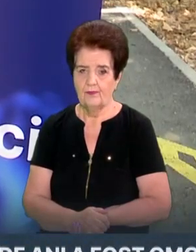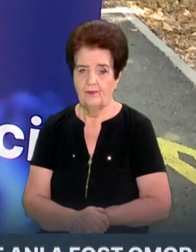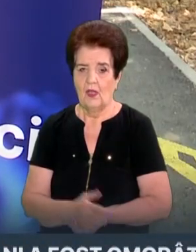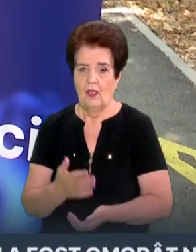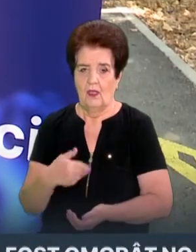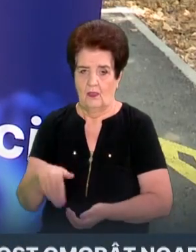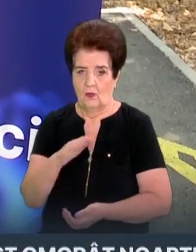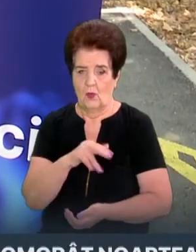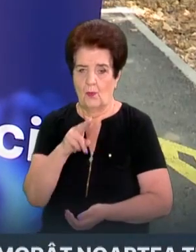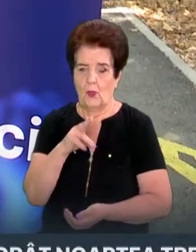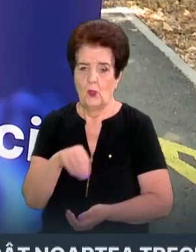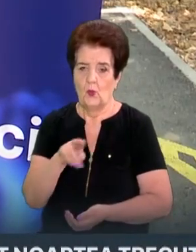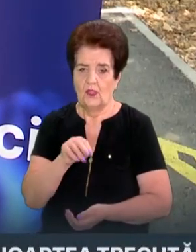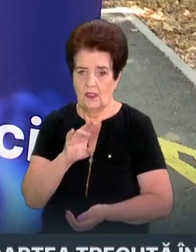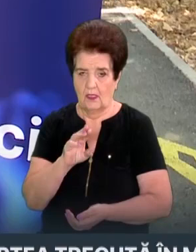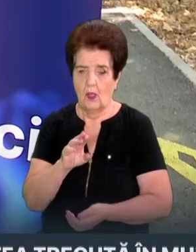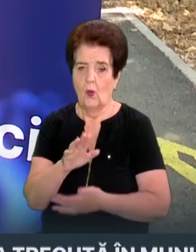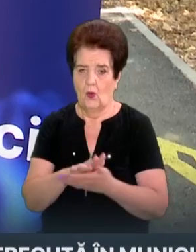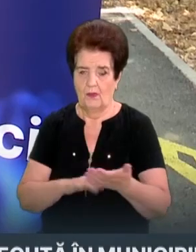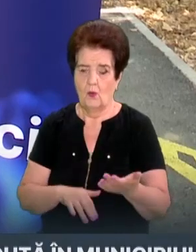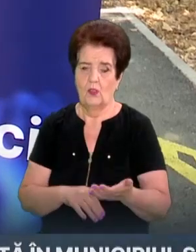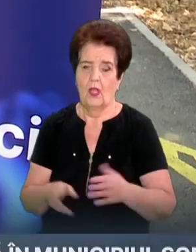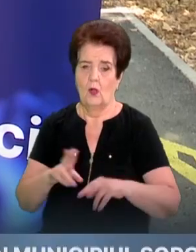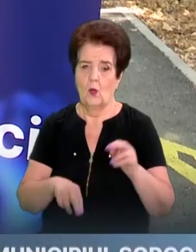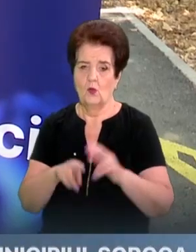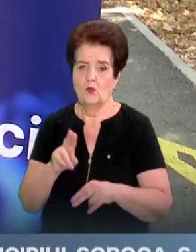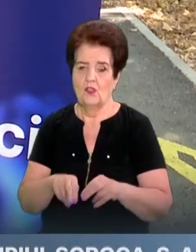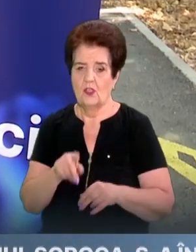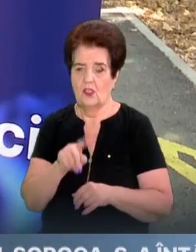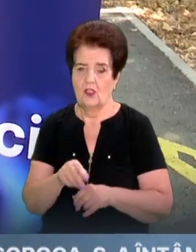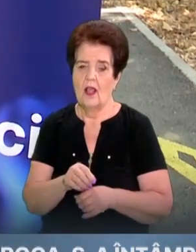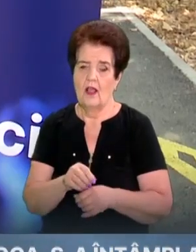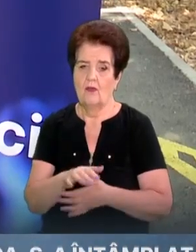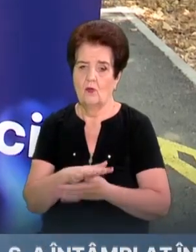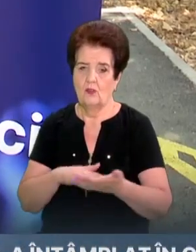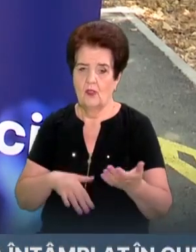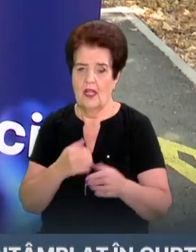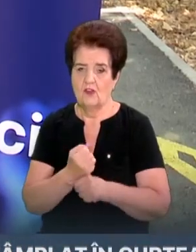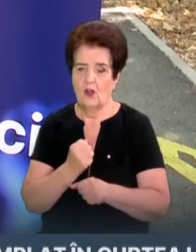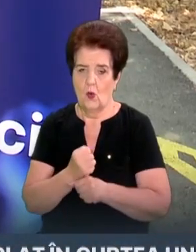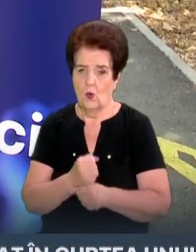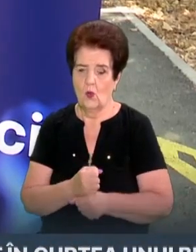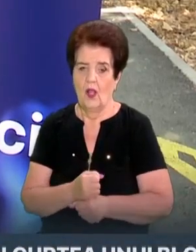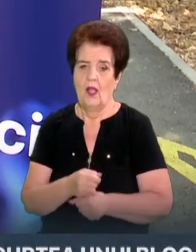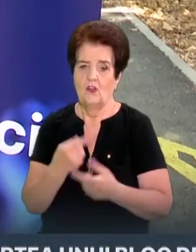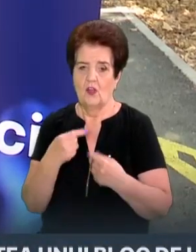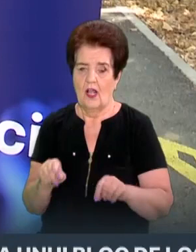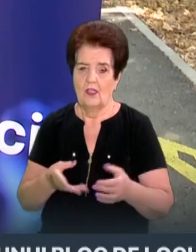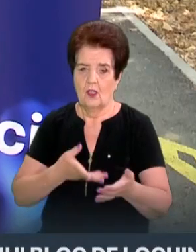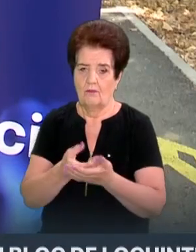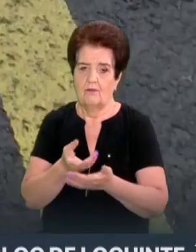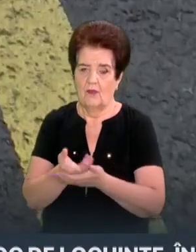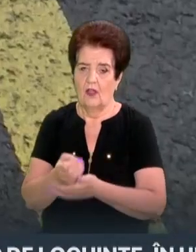Noi, cei de la PNUD, o să construim în continuare pentru a îmbunătăți această structură, să continuăm acest proiect. Vor fi și alte cofinanțări care